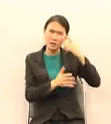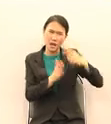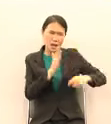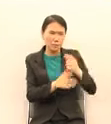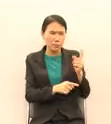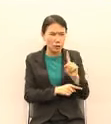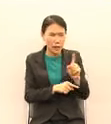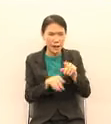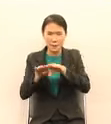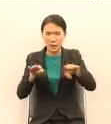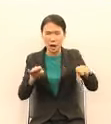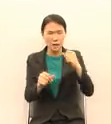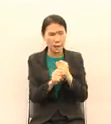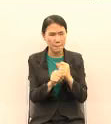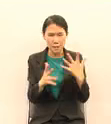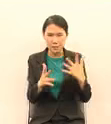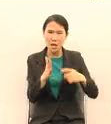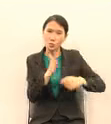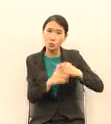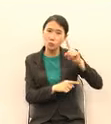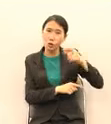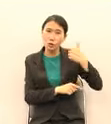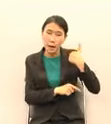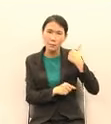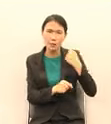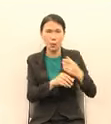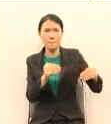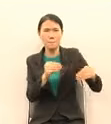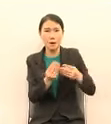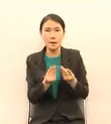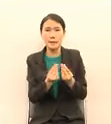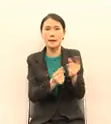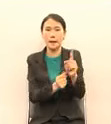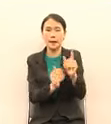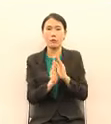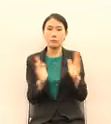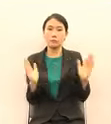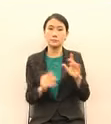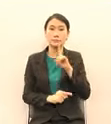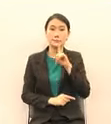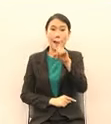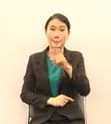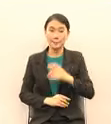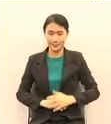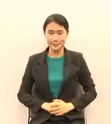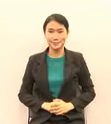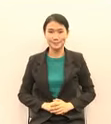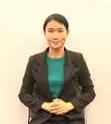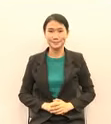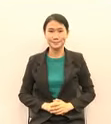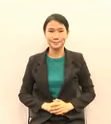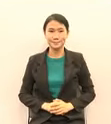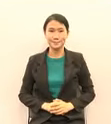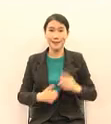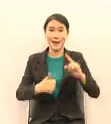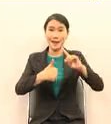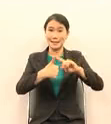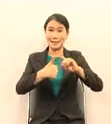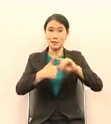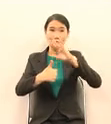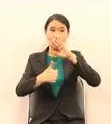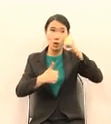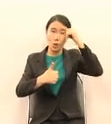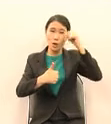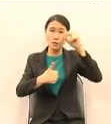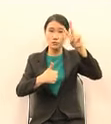ที่ยังไม่ได้ทำและควรจะทำหรือว่าต้องเพิ่มเติมอะไรอีกอะคะขอบคุณค่ะ ครับอันที่หนึ่งเลยนะผู้ป่วยใน2วัน